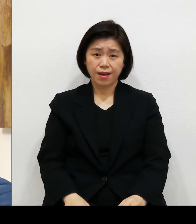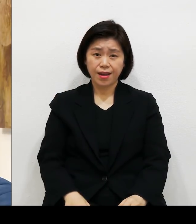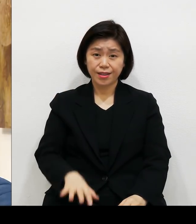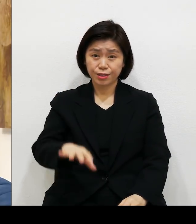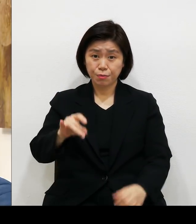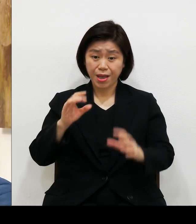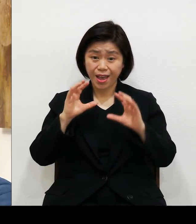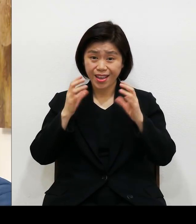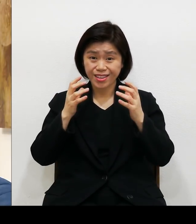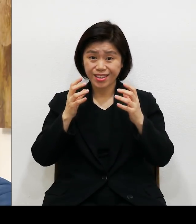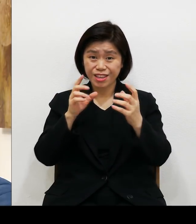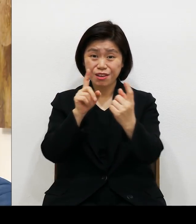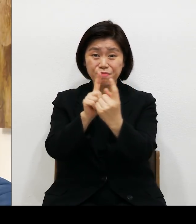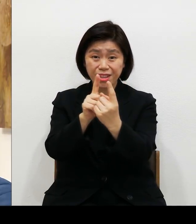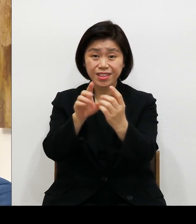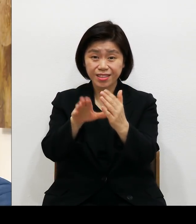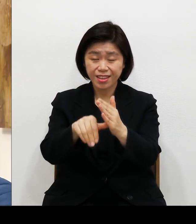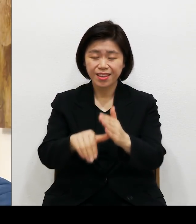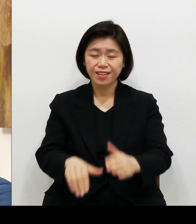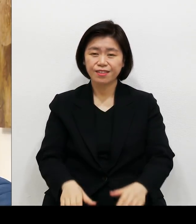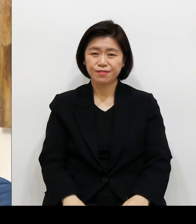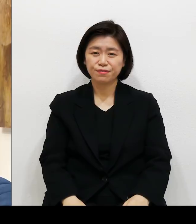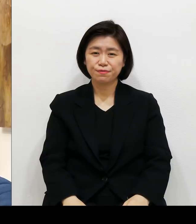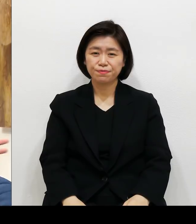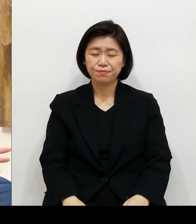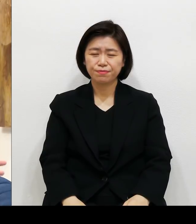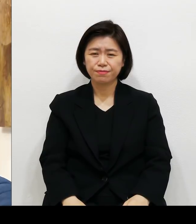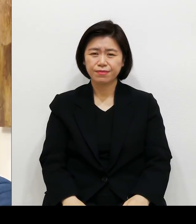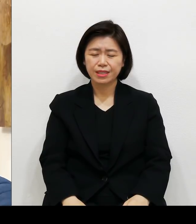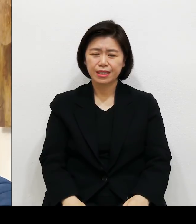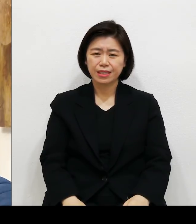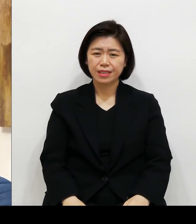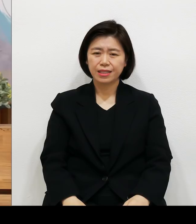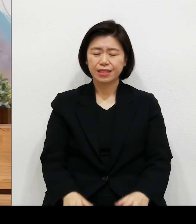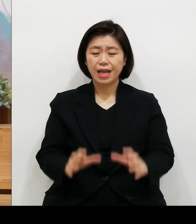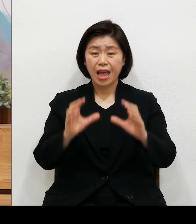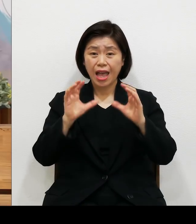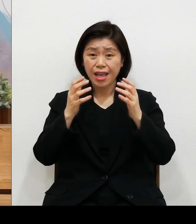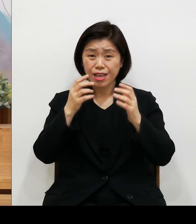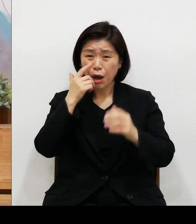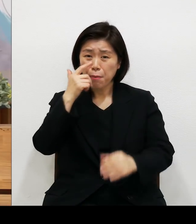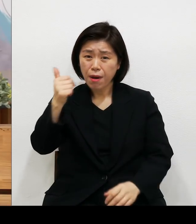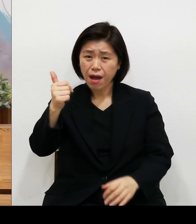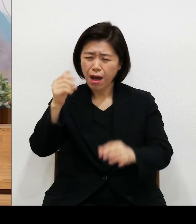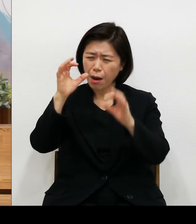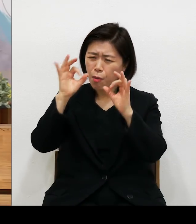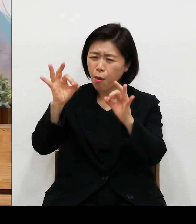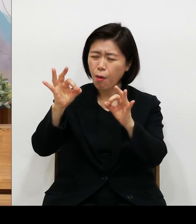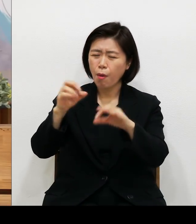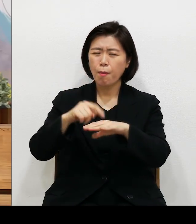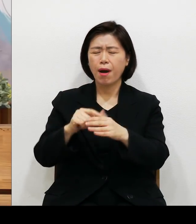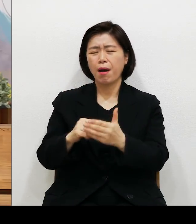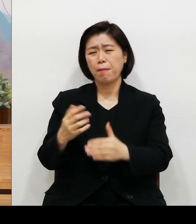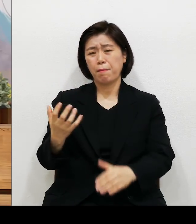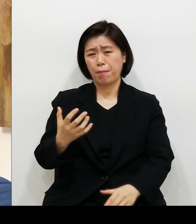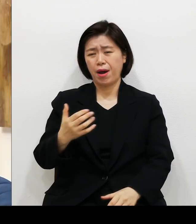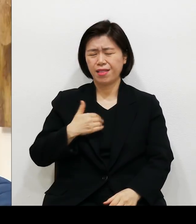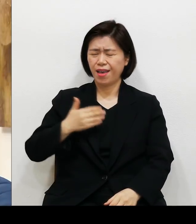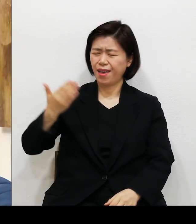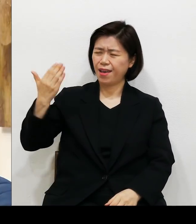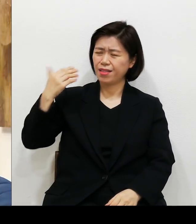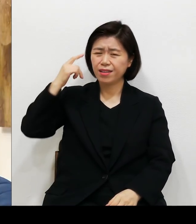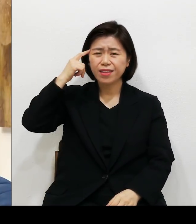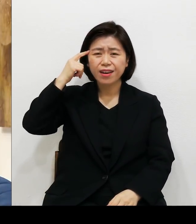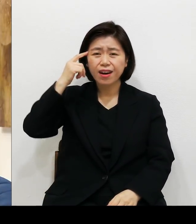만나러 가면 같이 애기 아빠랑 같이 울었어요. 네. 너무 안쓰럽고 그럼요. 너무 마음 아프고 또 예전에 제 나름 예전 예전의 모습이 생각나고 떠오르잖아요. 네. 심지어는